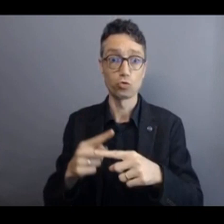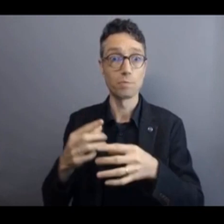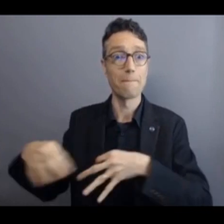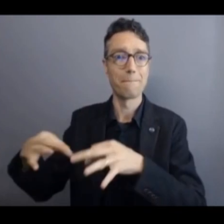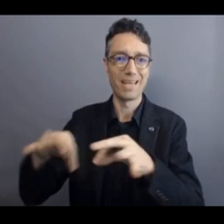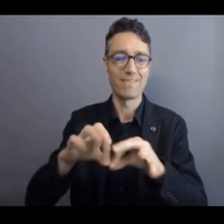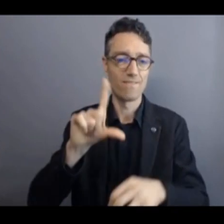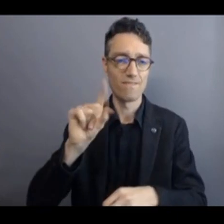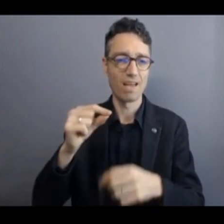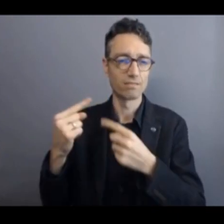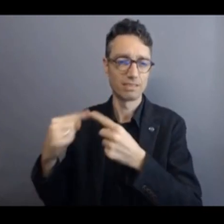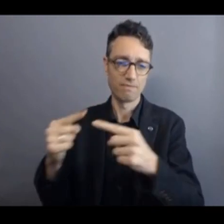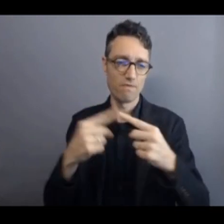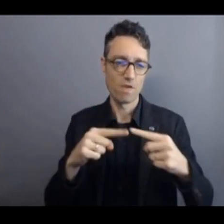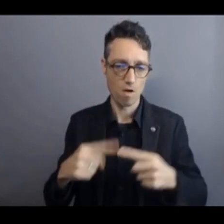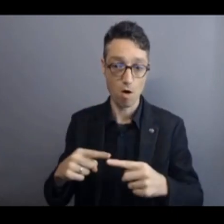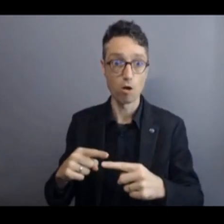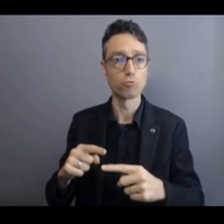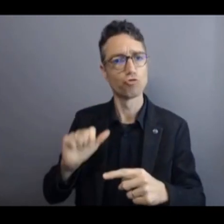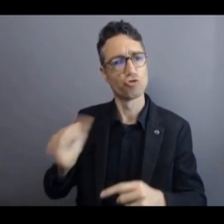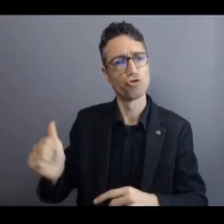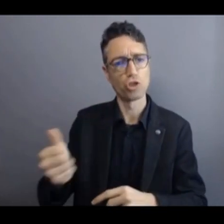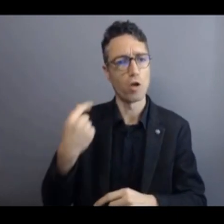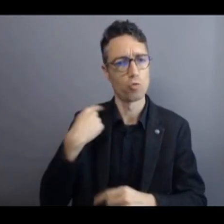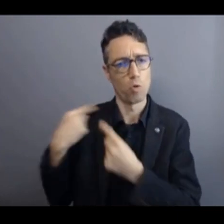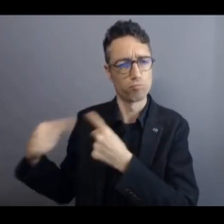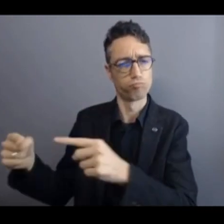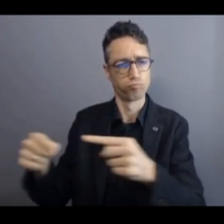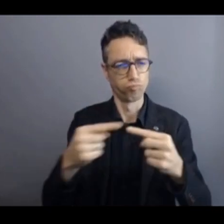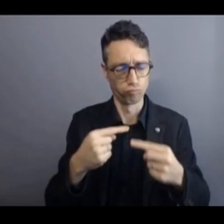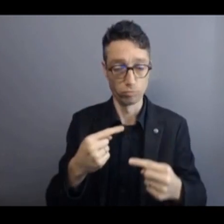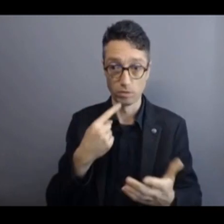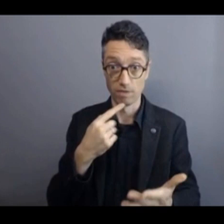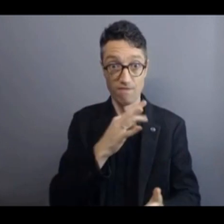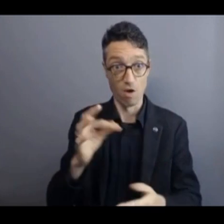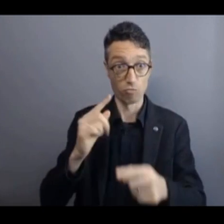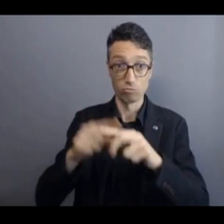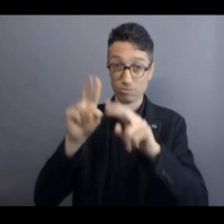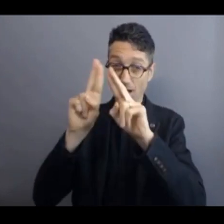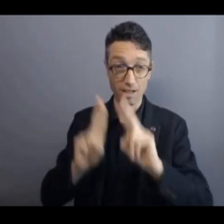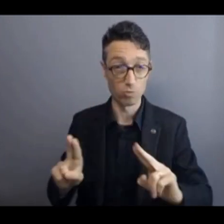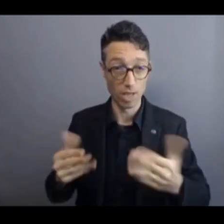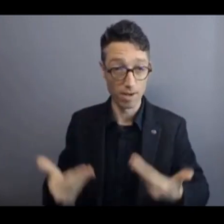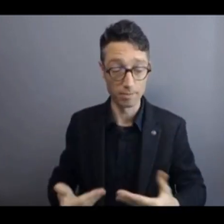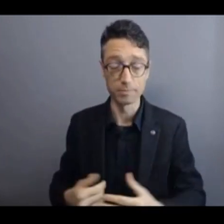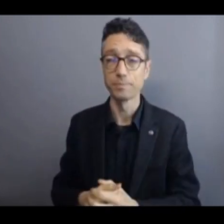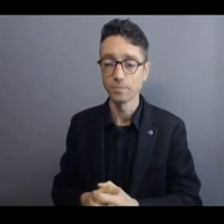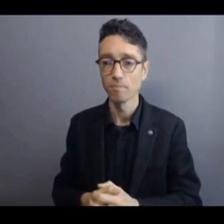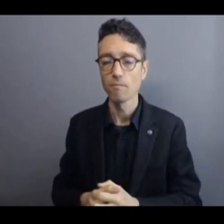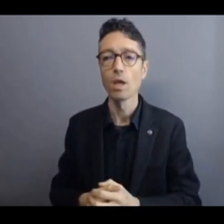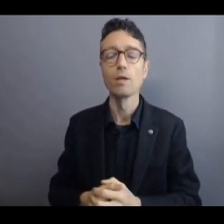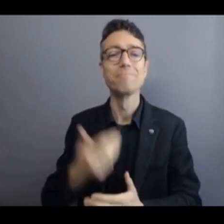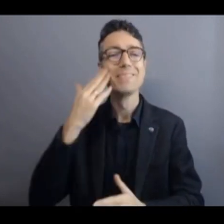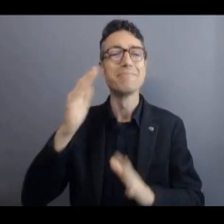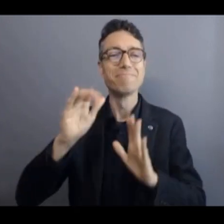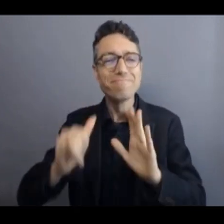chose qui est déployé à l'international. Derrière, les personnes seront capables